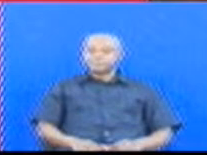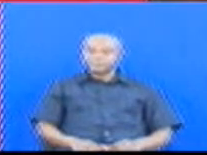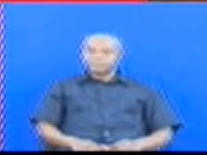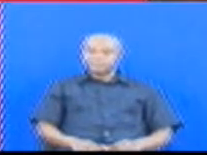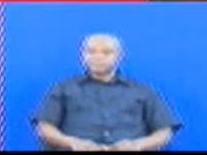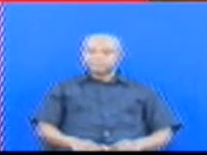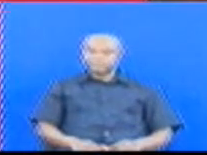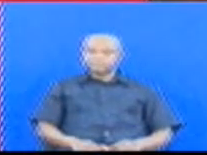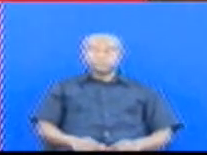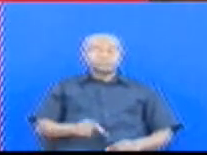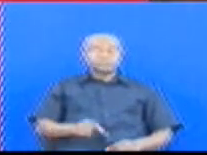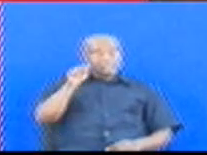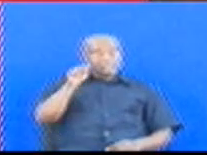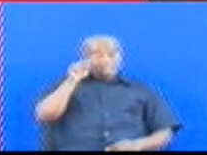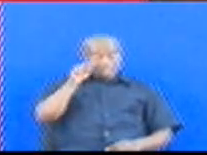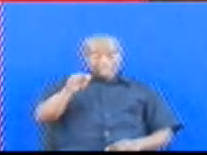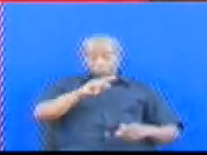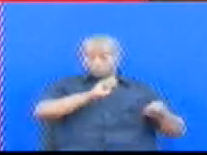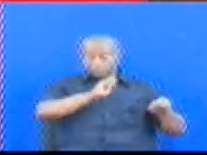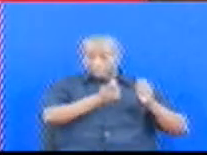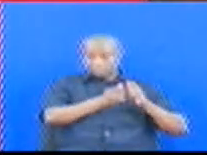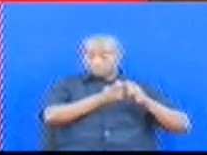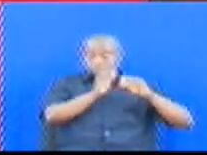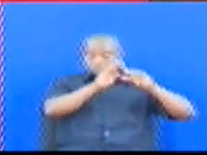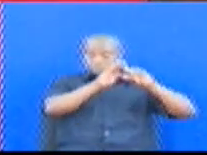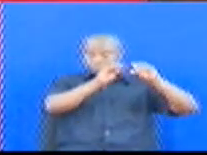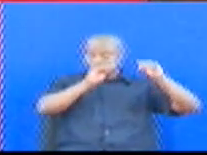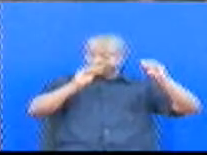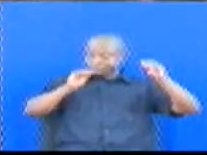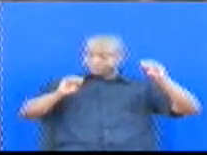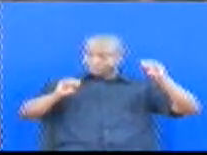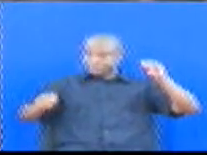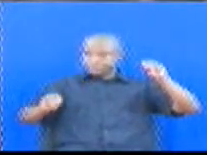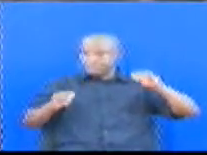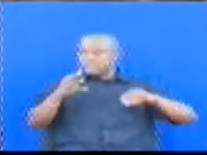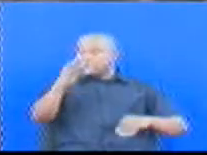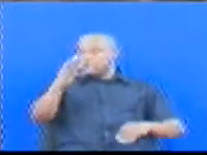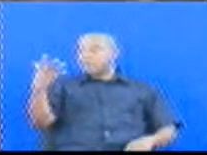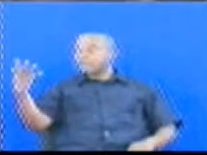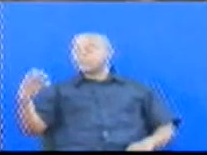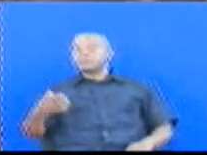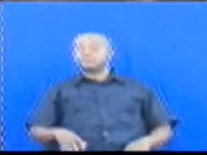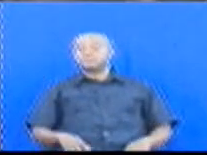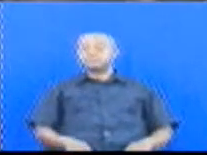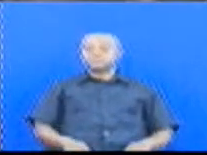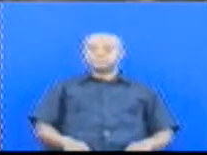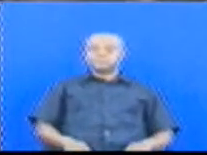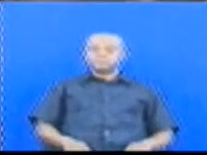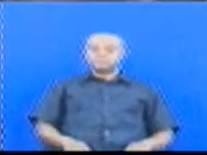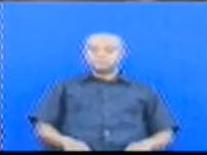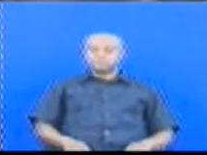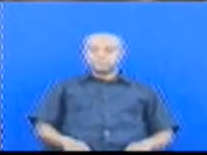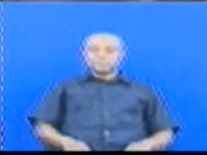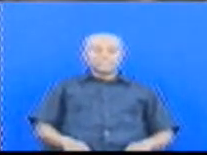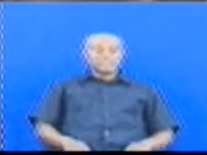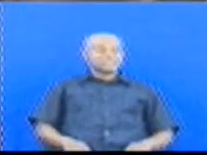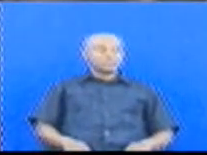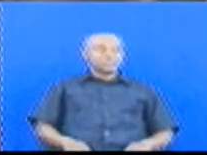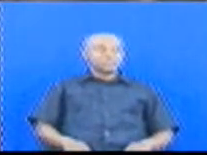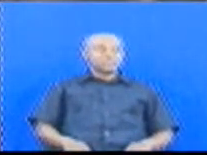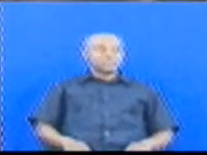Sasa chukua marekebisho yako, ingiza kwenye hicho kifungu, alafu tusome. Sawa. We did that, yeah? Of course.